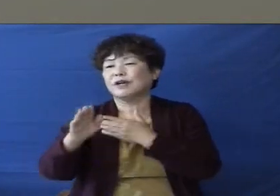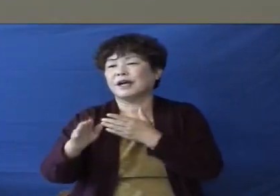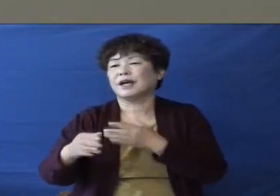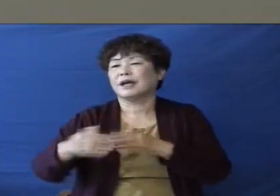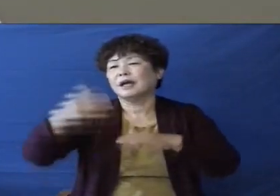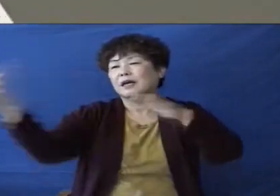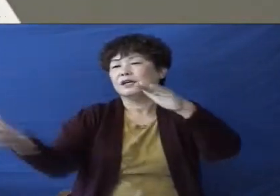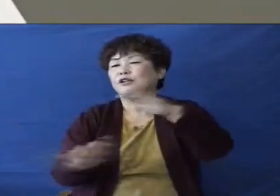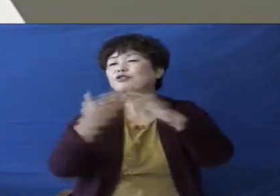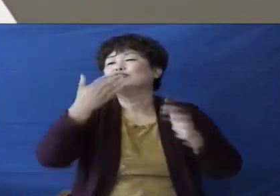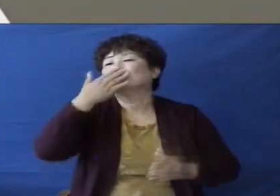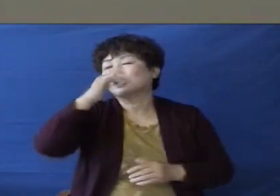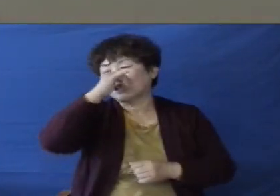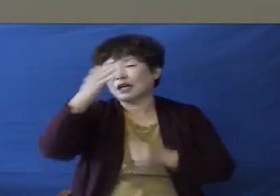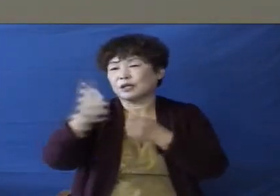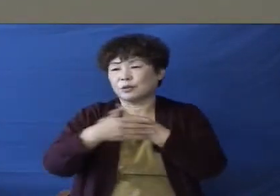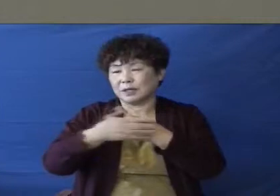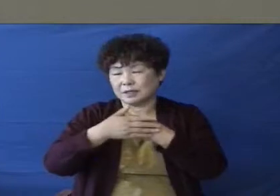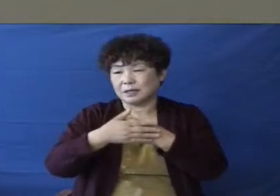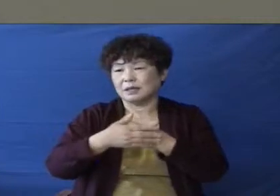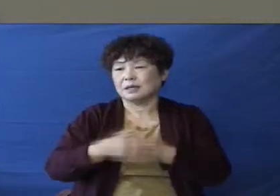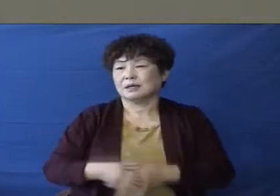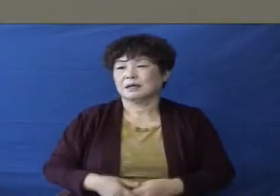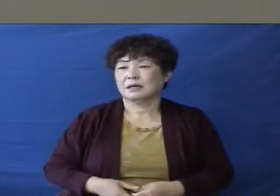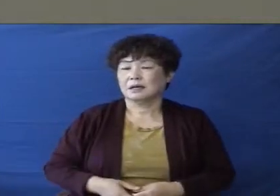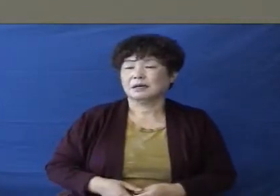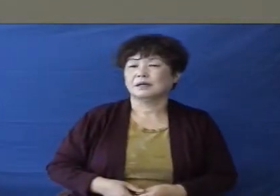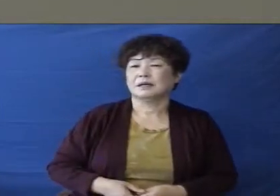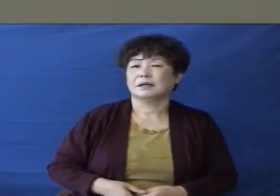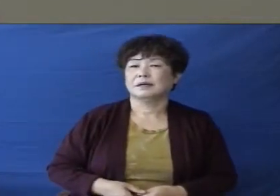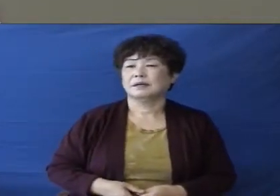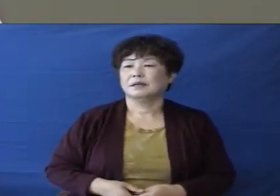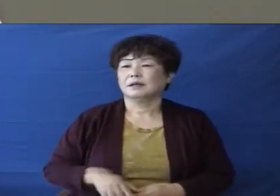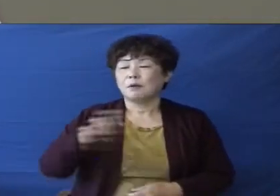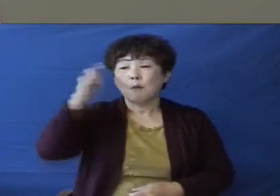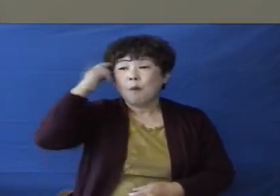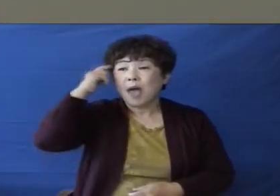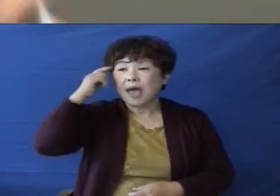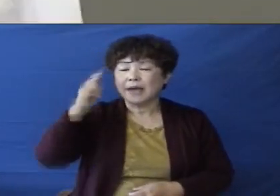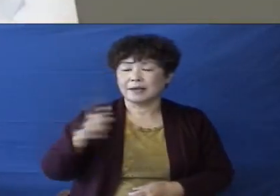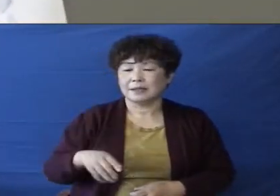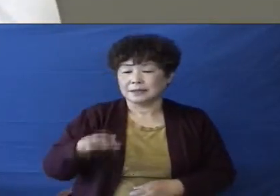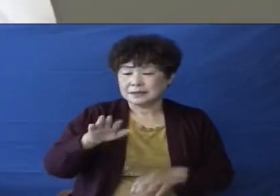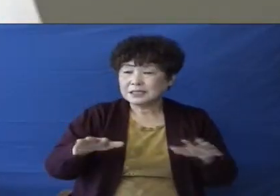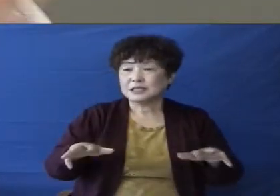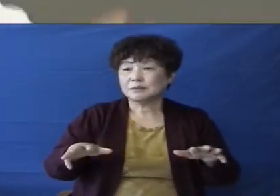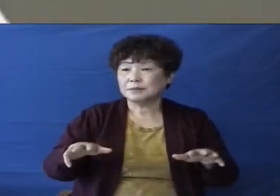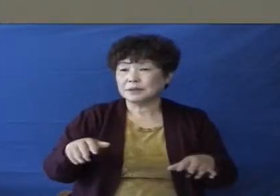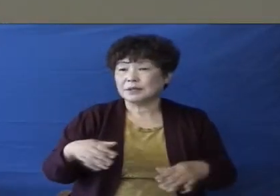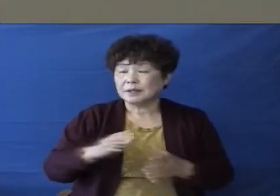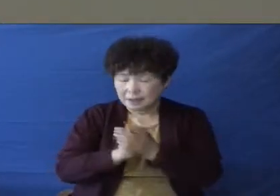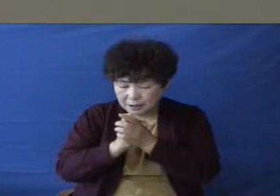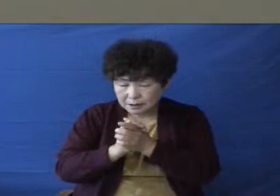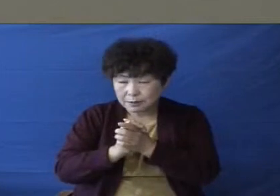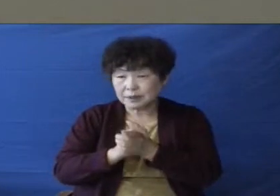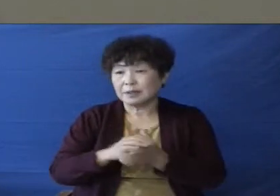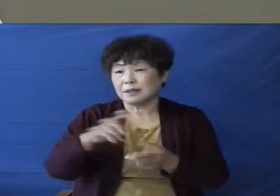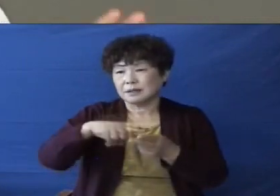돼요 근데 누가 고쳐져 있는지를 모르는 거예요 왜 그 당시에 일에 안 벌어졌으니 까 그러나 치료 받아야 될 사람이